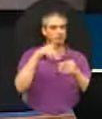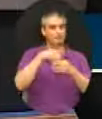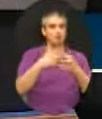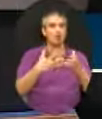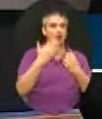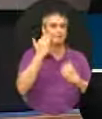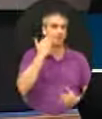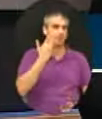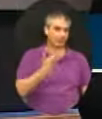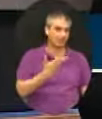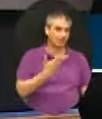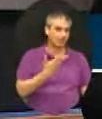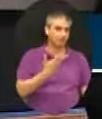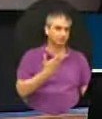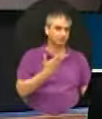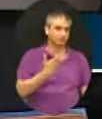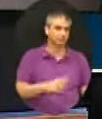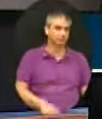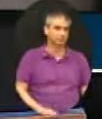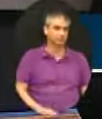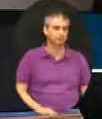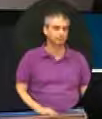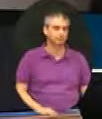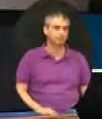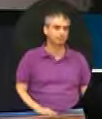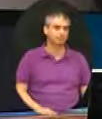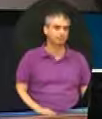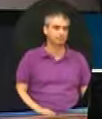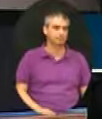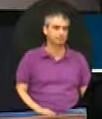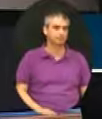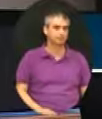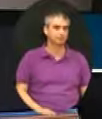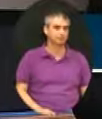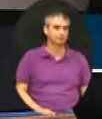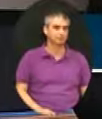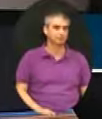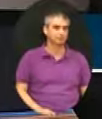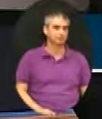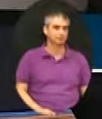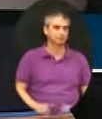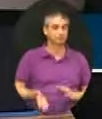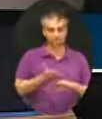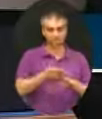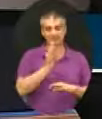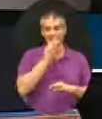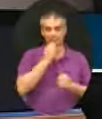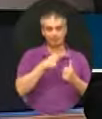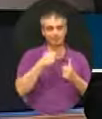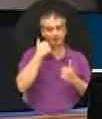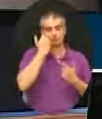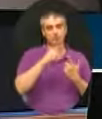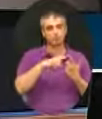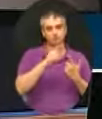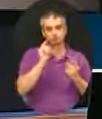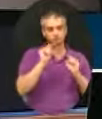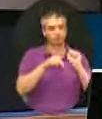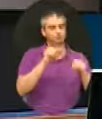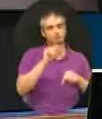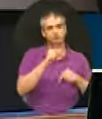החברה האמריקאית, זה מציף למעשה את המחנה הזה של הצעירים והמבוגרים